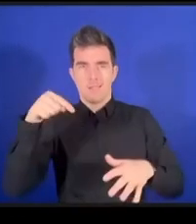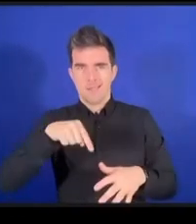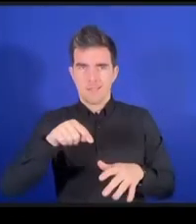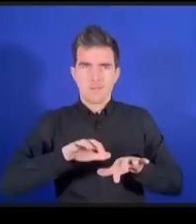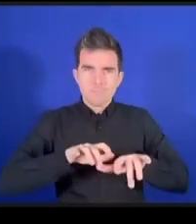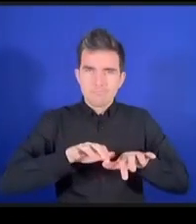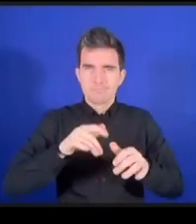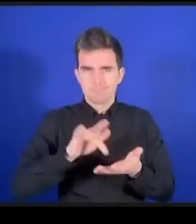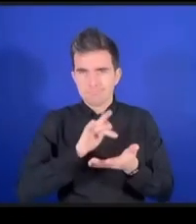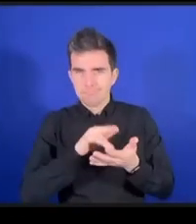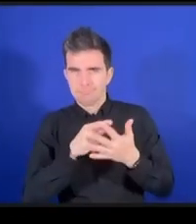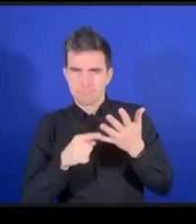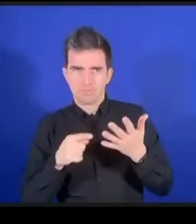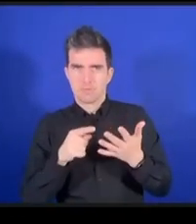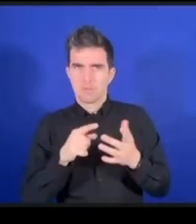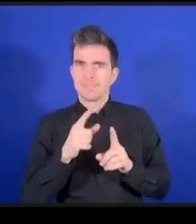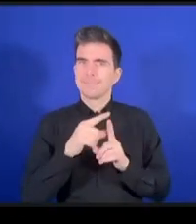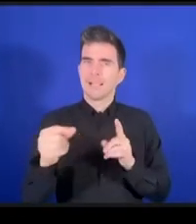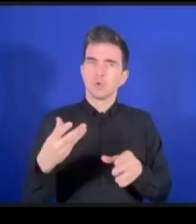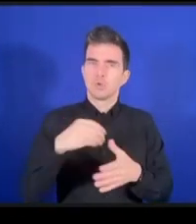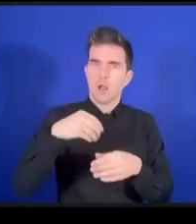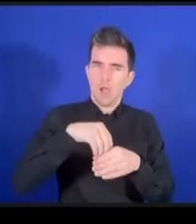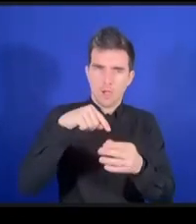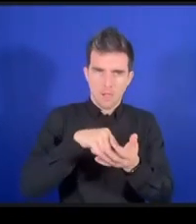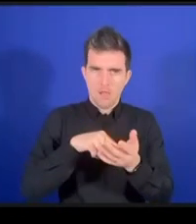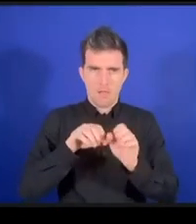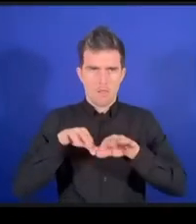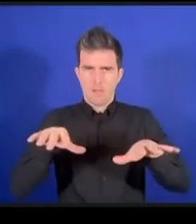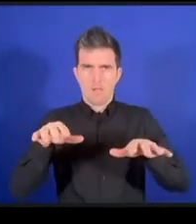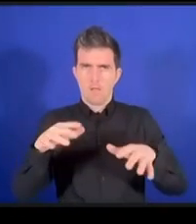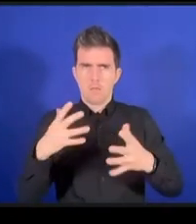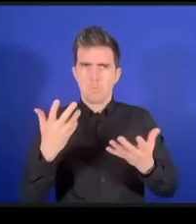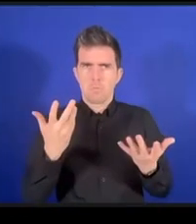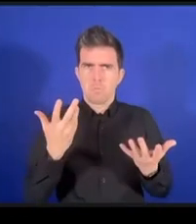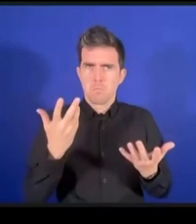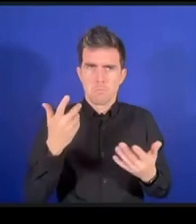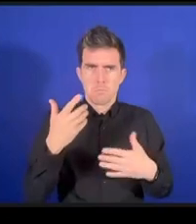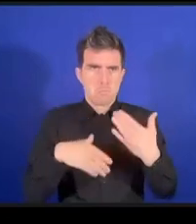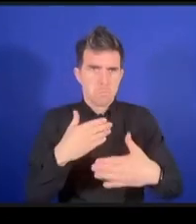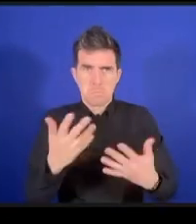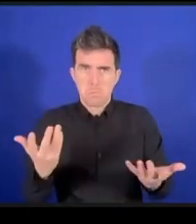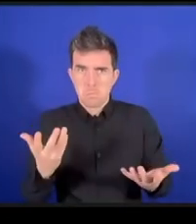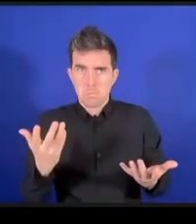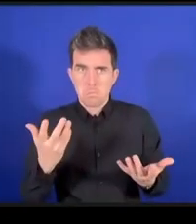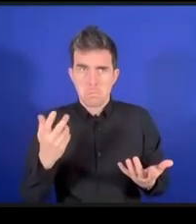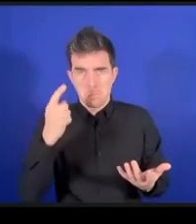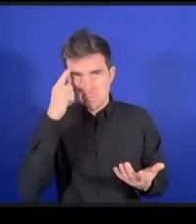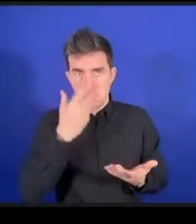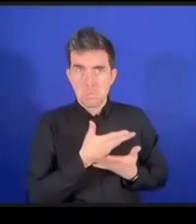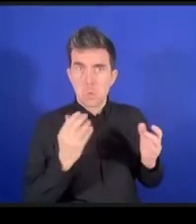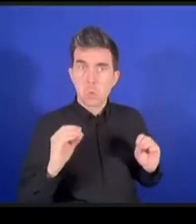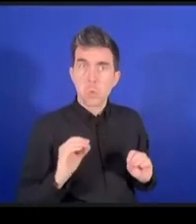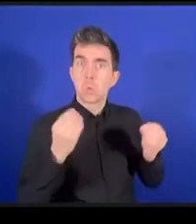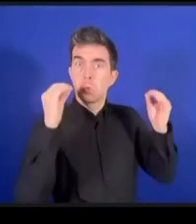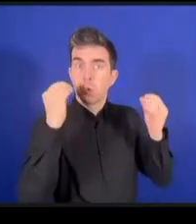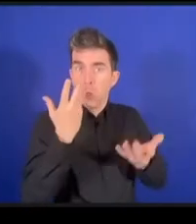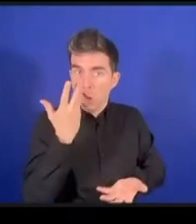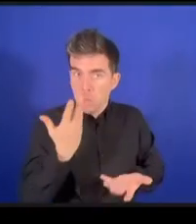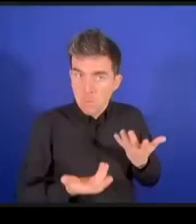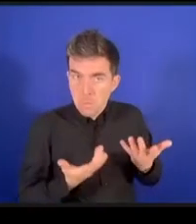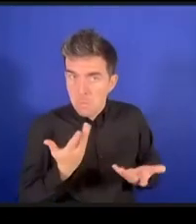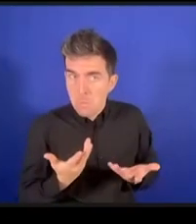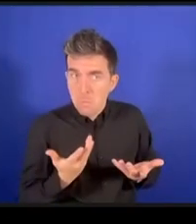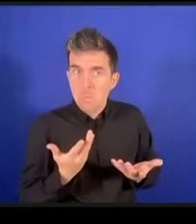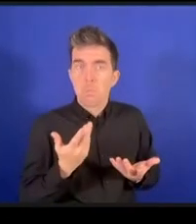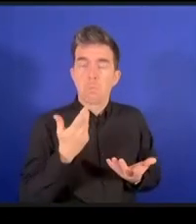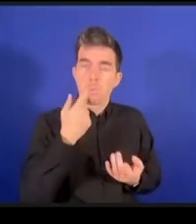молодёжи но я хочу попросить вас выступать максимально кратко потому что у нас всего есть возможность дать Вам одну